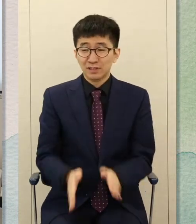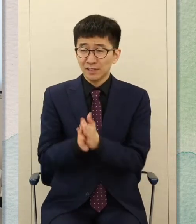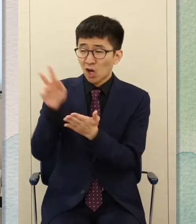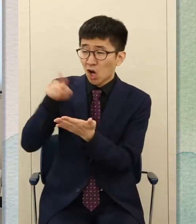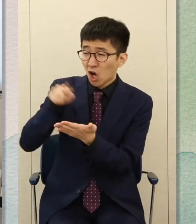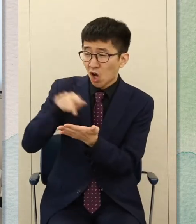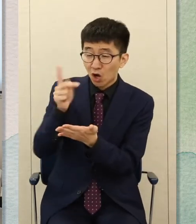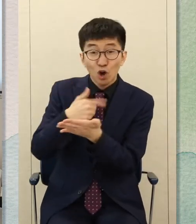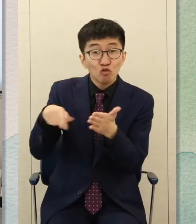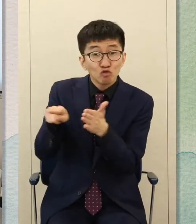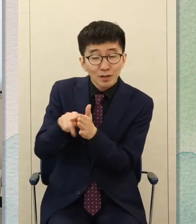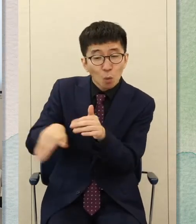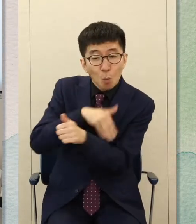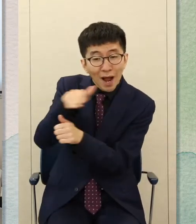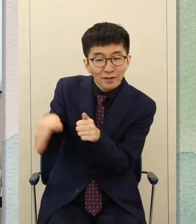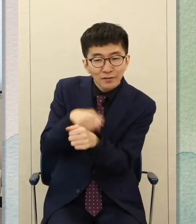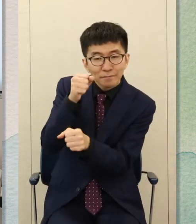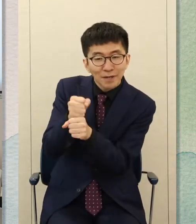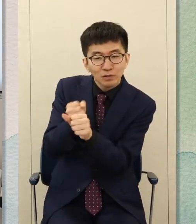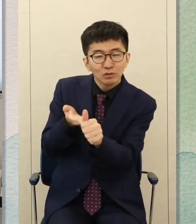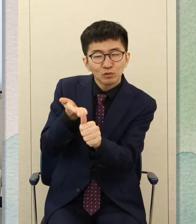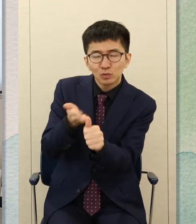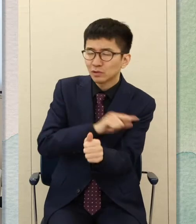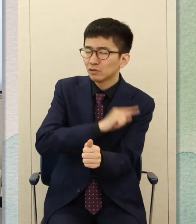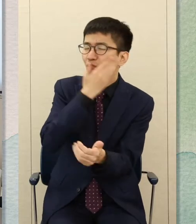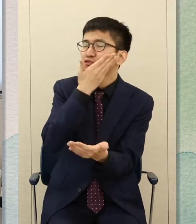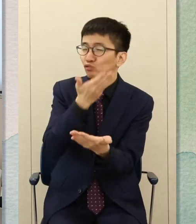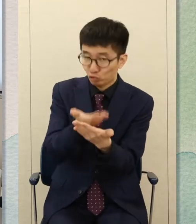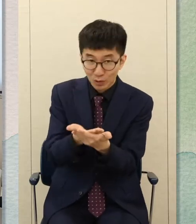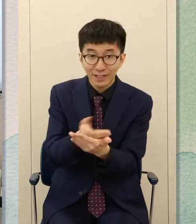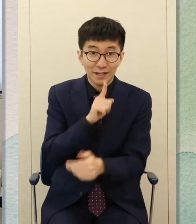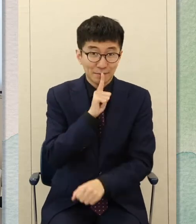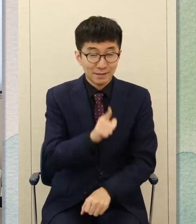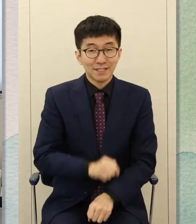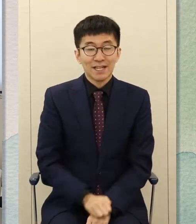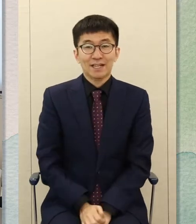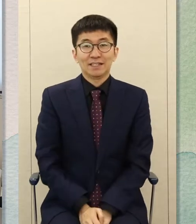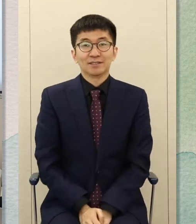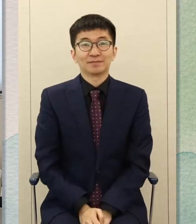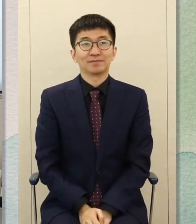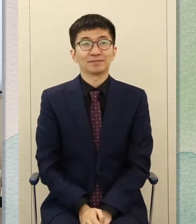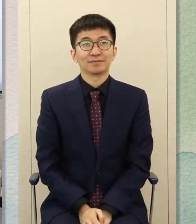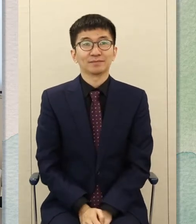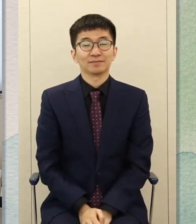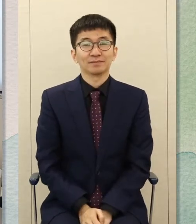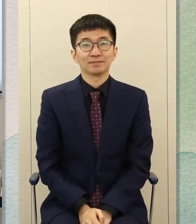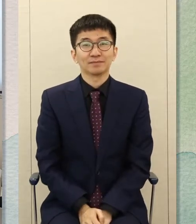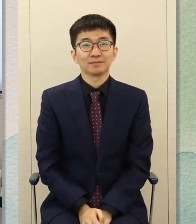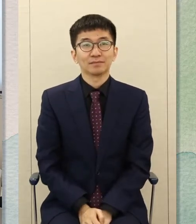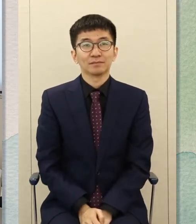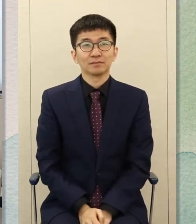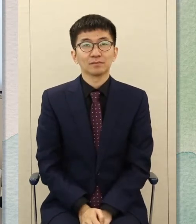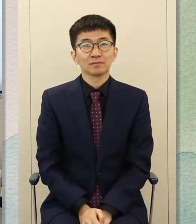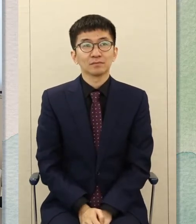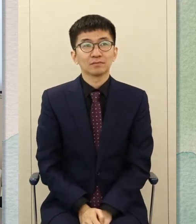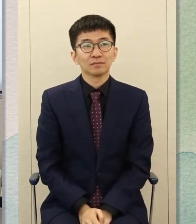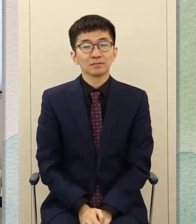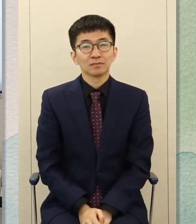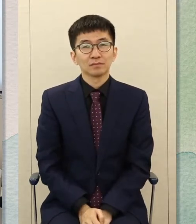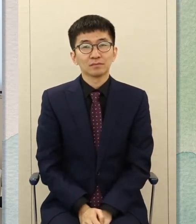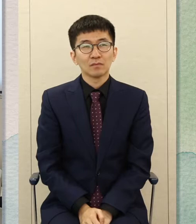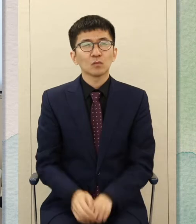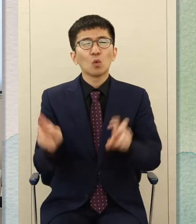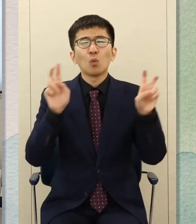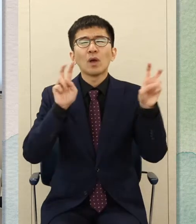없을까? 결국 이런 결론에 도달하게 되는 거죠. 그리고 그러면 직장은 어떻게 해야 되나, 또